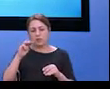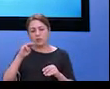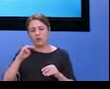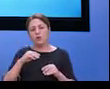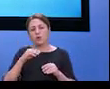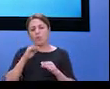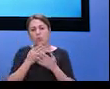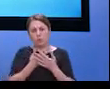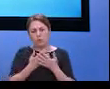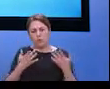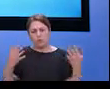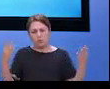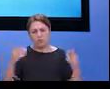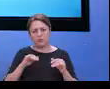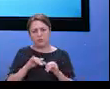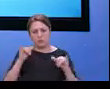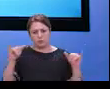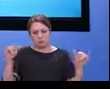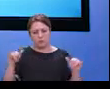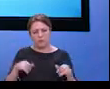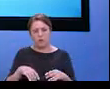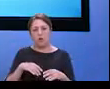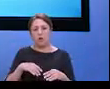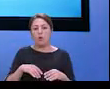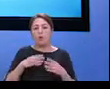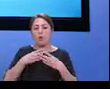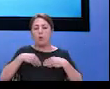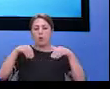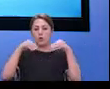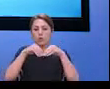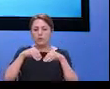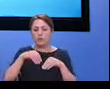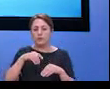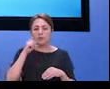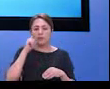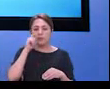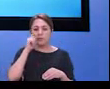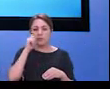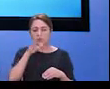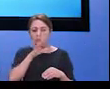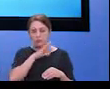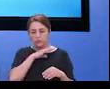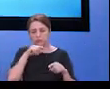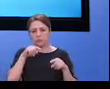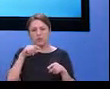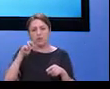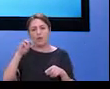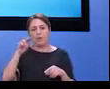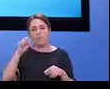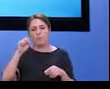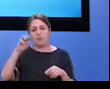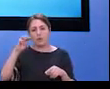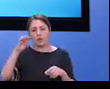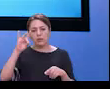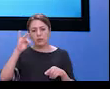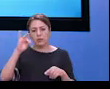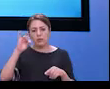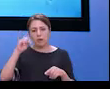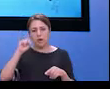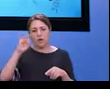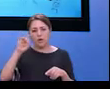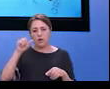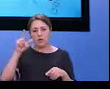bilan oilada ro'zg'or boshi erkak bo'lgan va bu esa patriarxat, ya'ni ota urug'